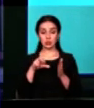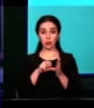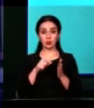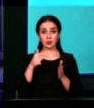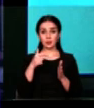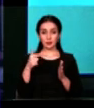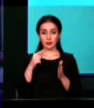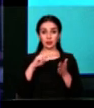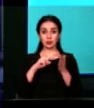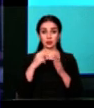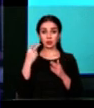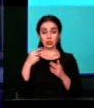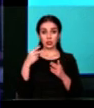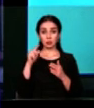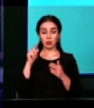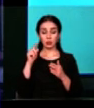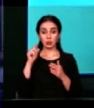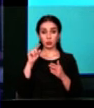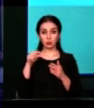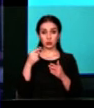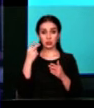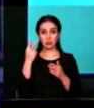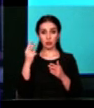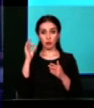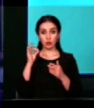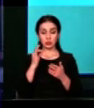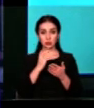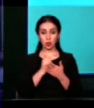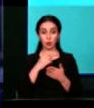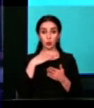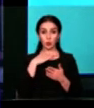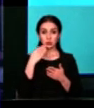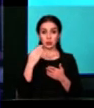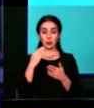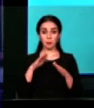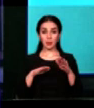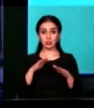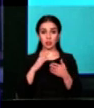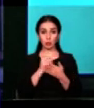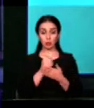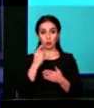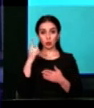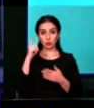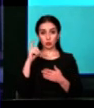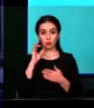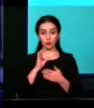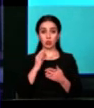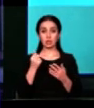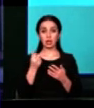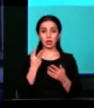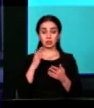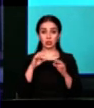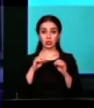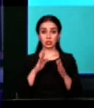gram 20.2% tashkil qilsa, go'shtning massasini topishimiz uchun 100% qanchani